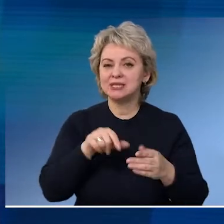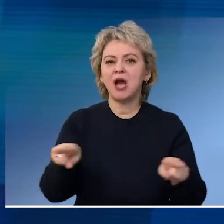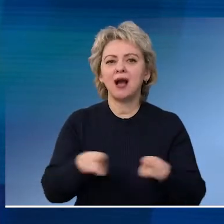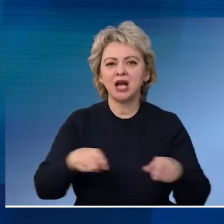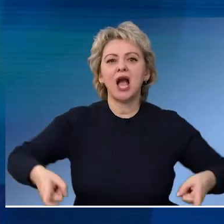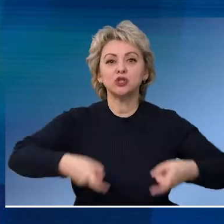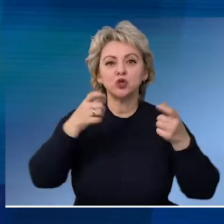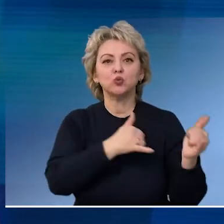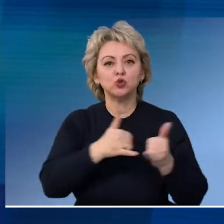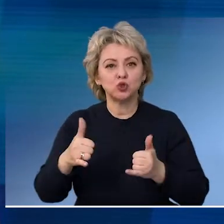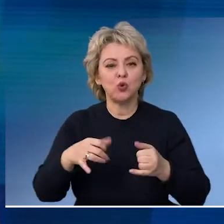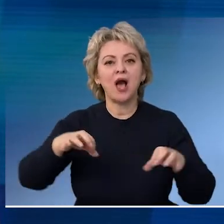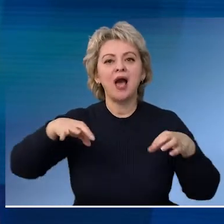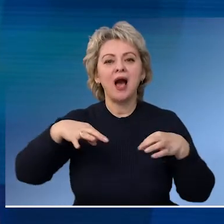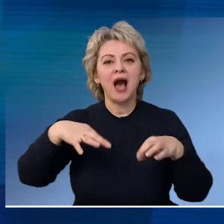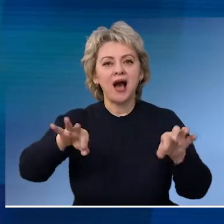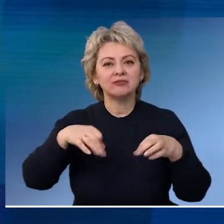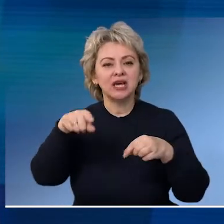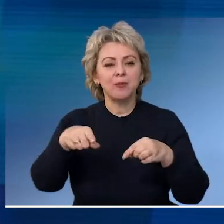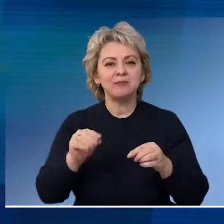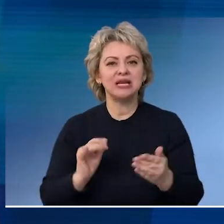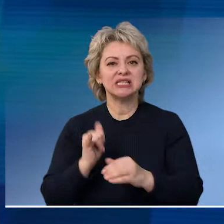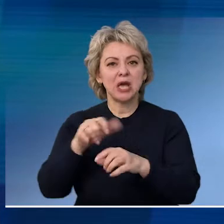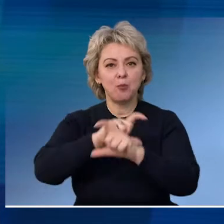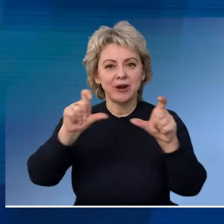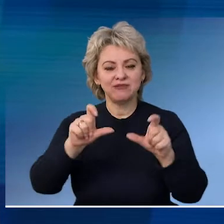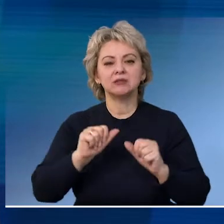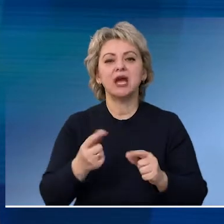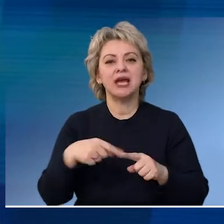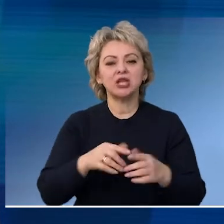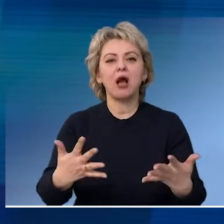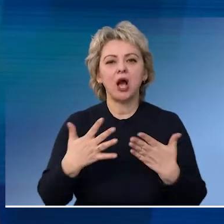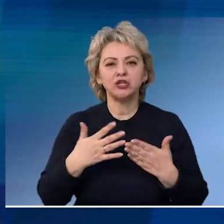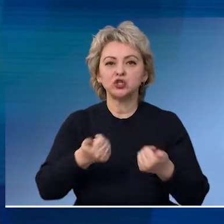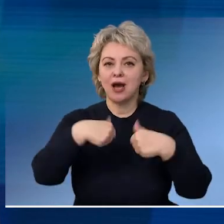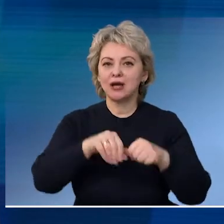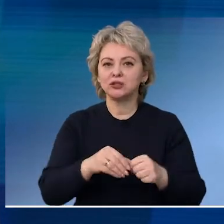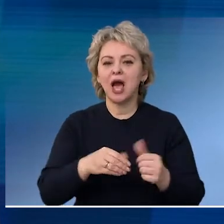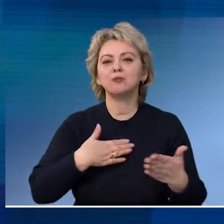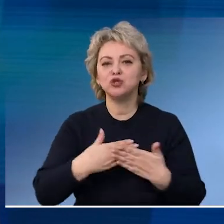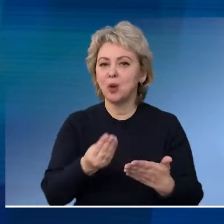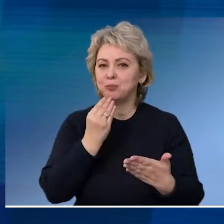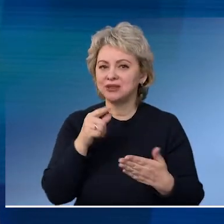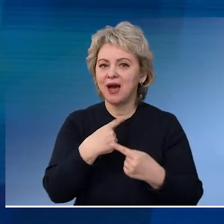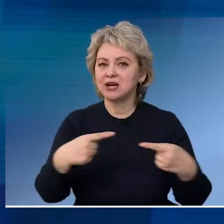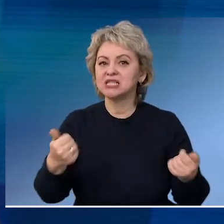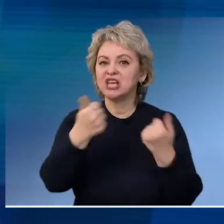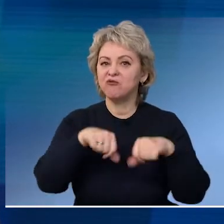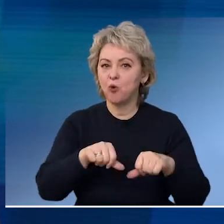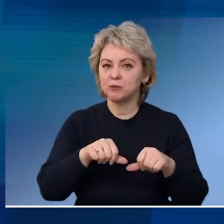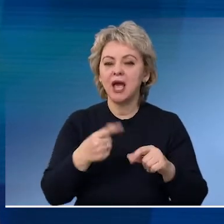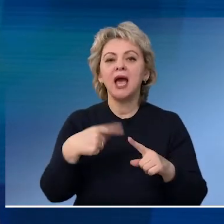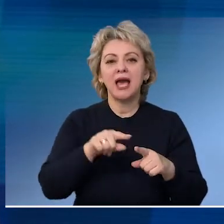как гостиничные услуги, услуги автозаправочной станции. Это, конечно, организация общественного питания